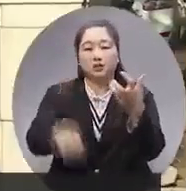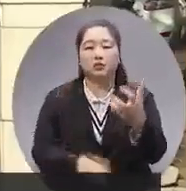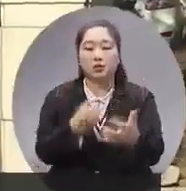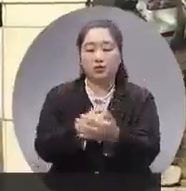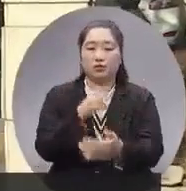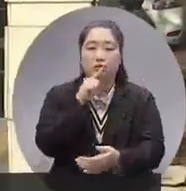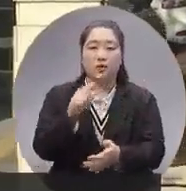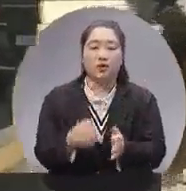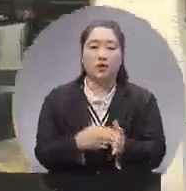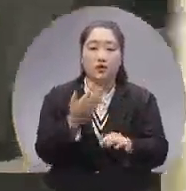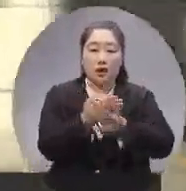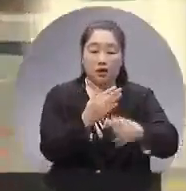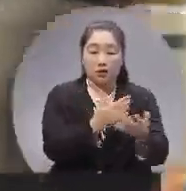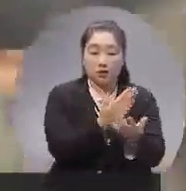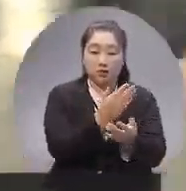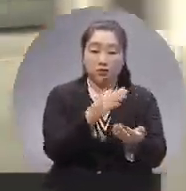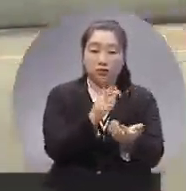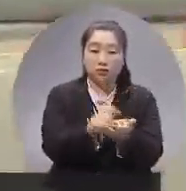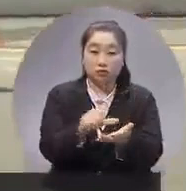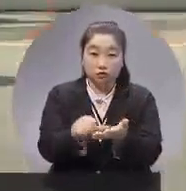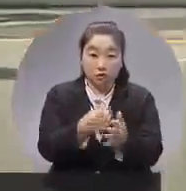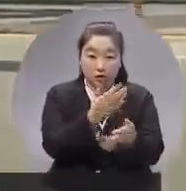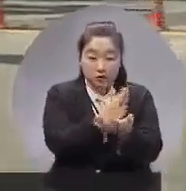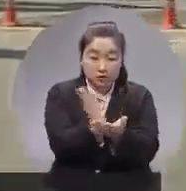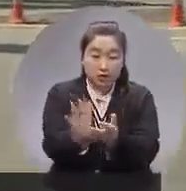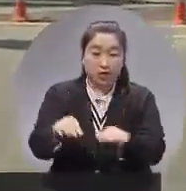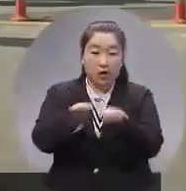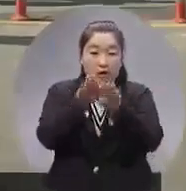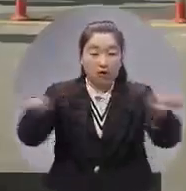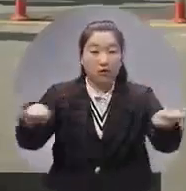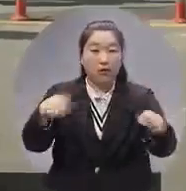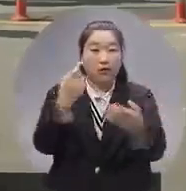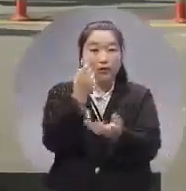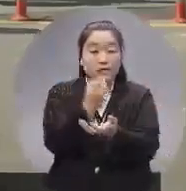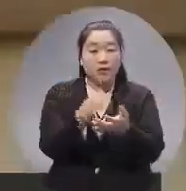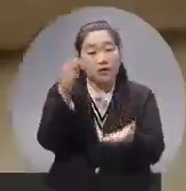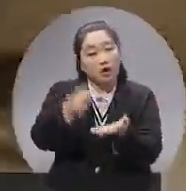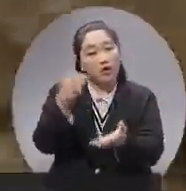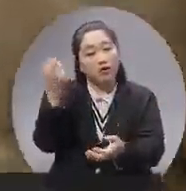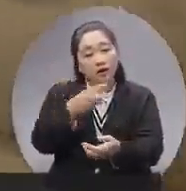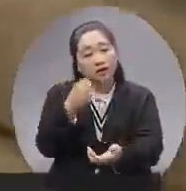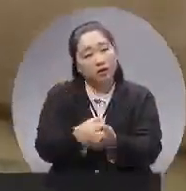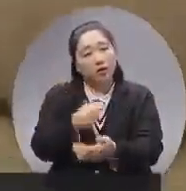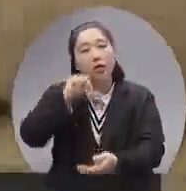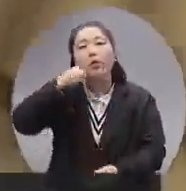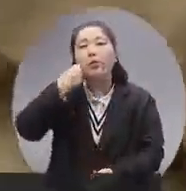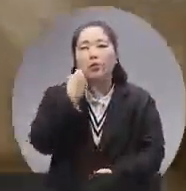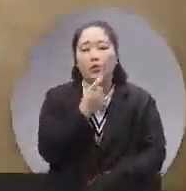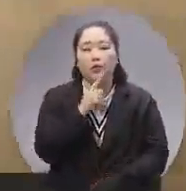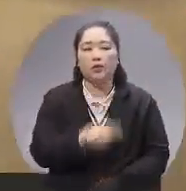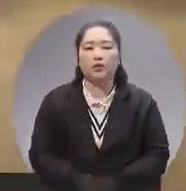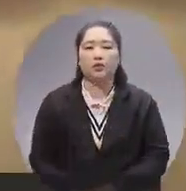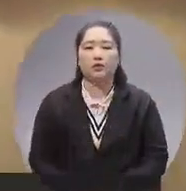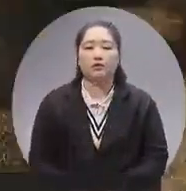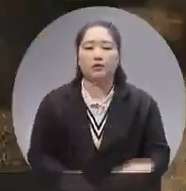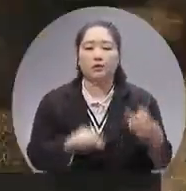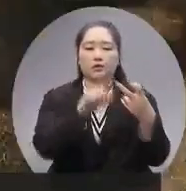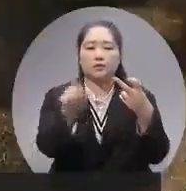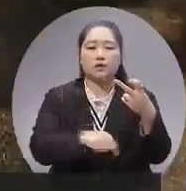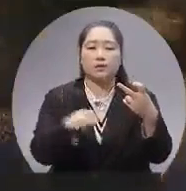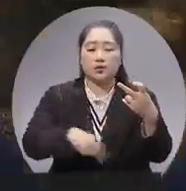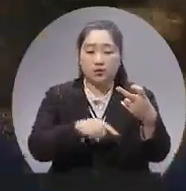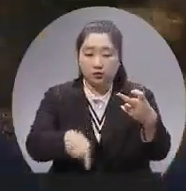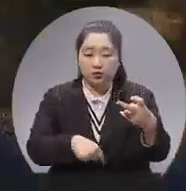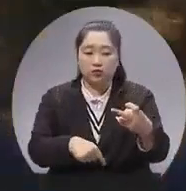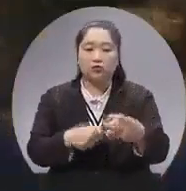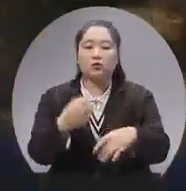또 다른 품목과 형평성 차원에서 가격을 다시 결정하는 건 쉽지 않다고 밝혔습니다. 12월 중에 전국 도매